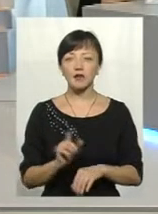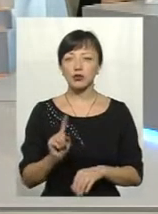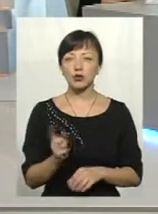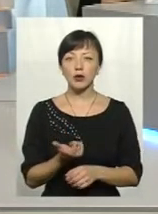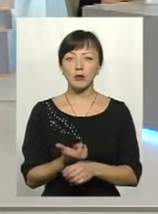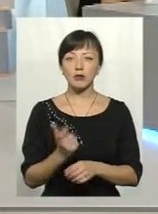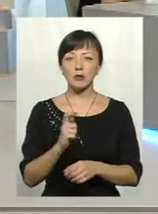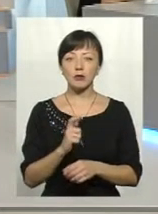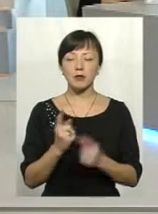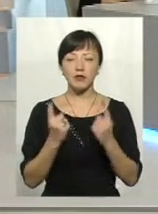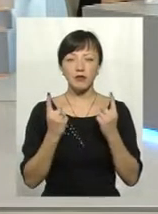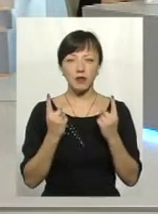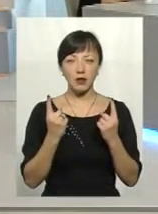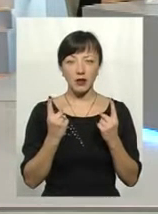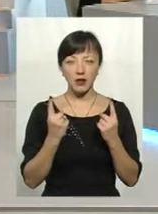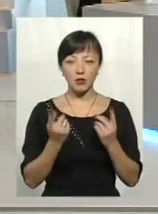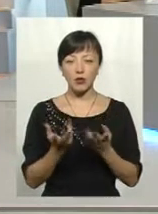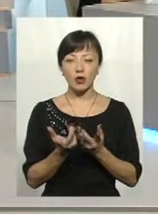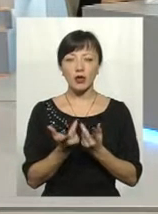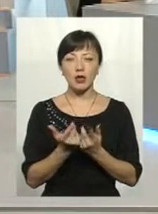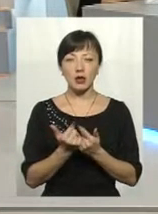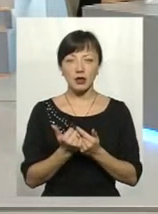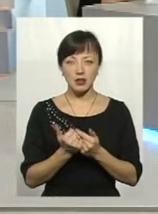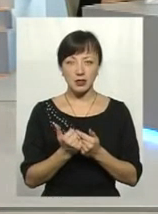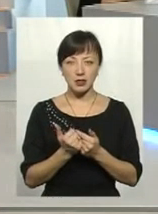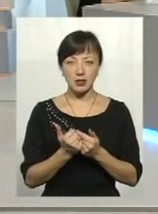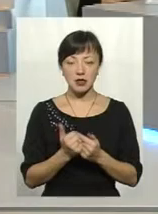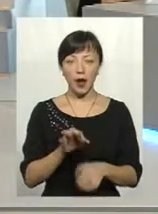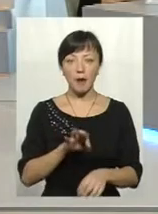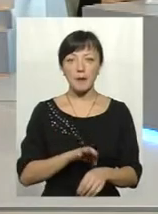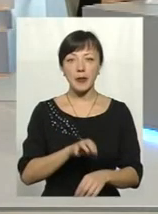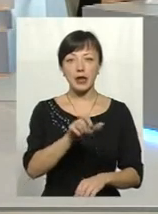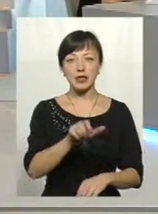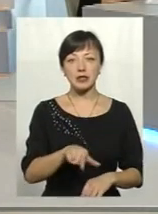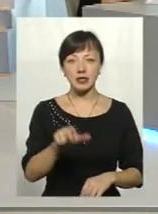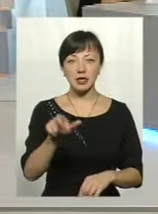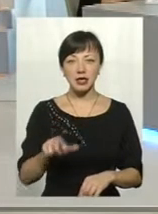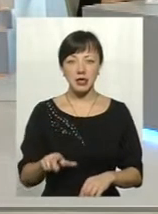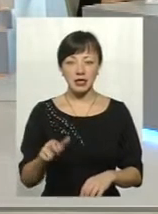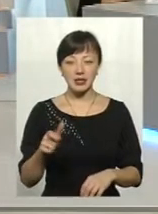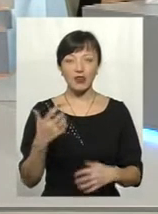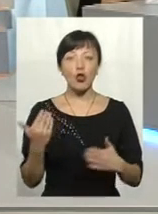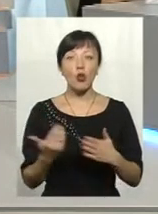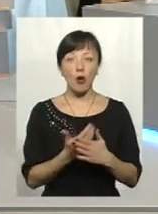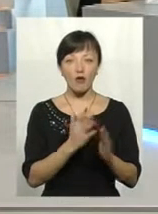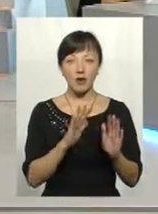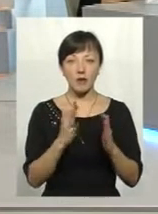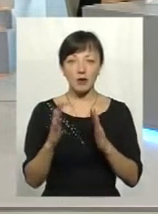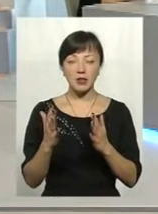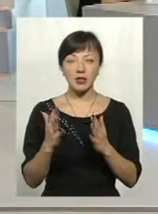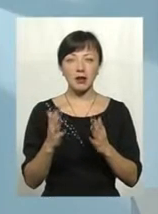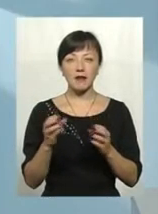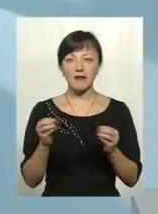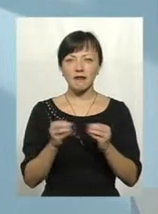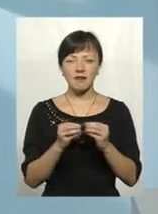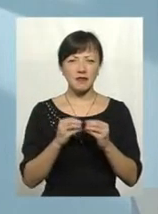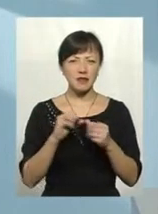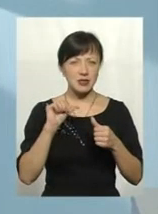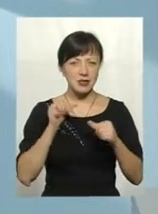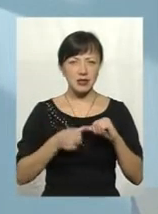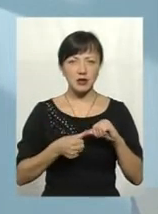більше велику кількість пацієнтів серед нових випадків з сікими формами туберкульозу, які